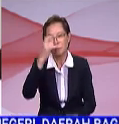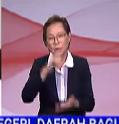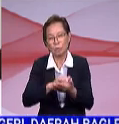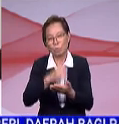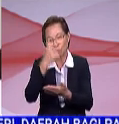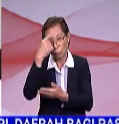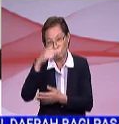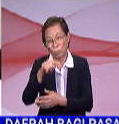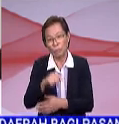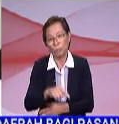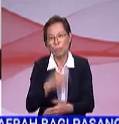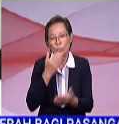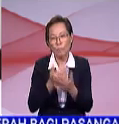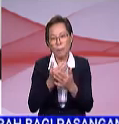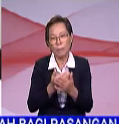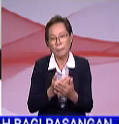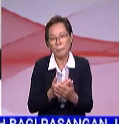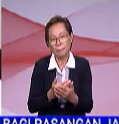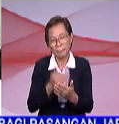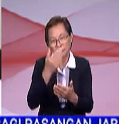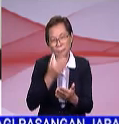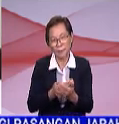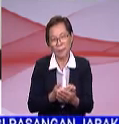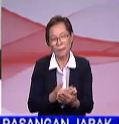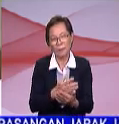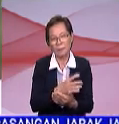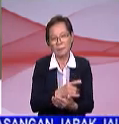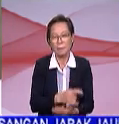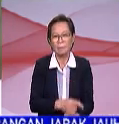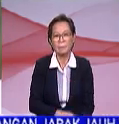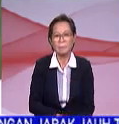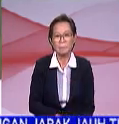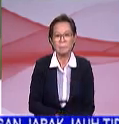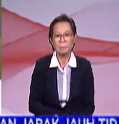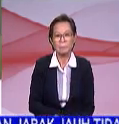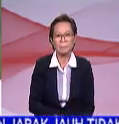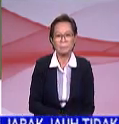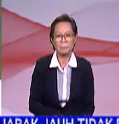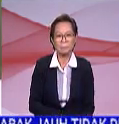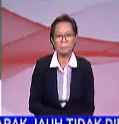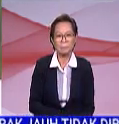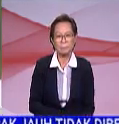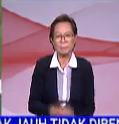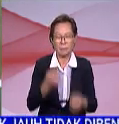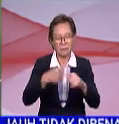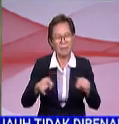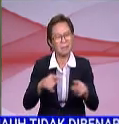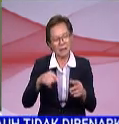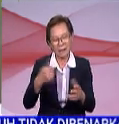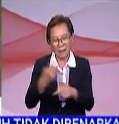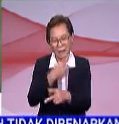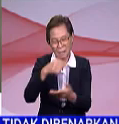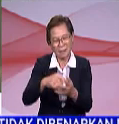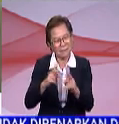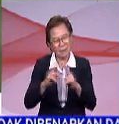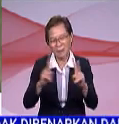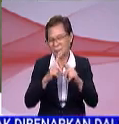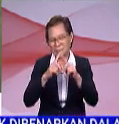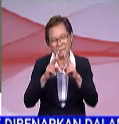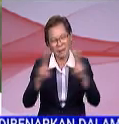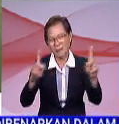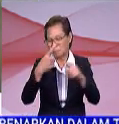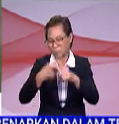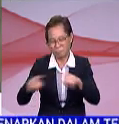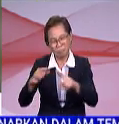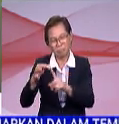untuk kebaikan kau dan klien kau juga. Penganjuran kali ini sangat berbeza yang mana segala hal pun